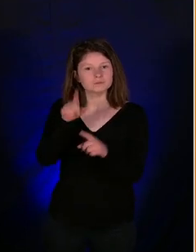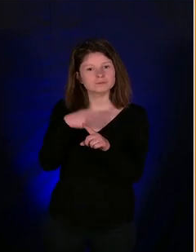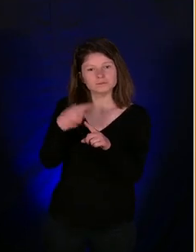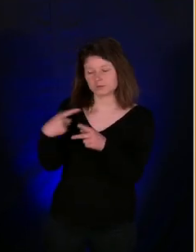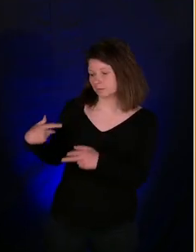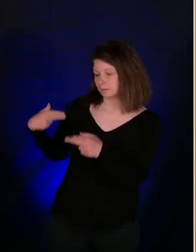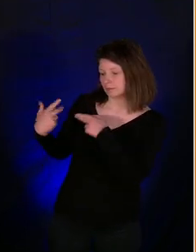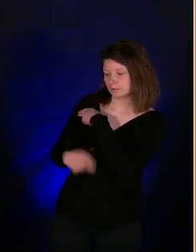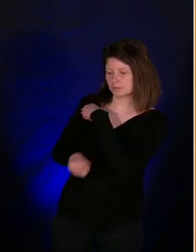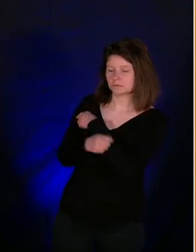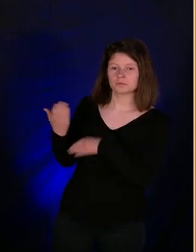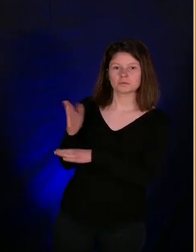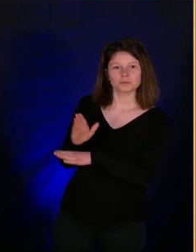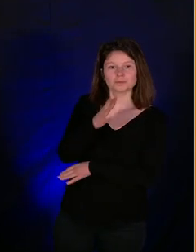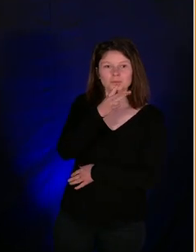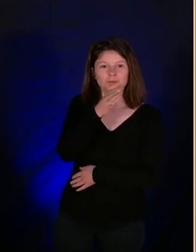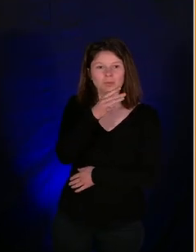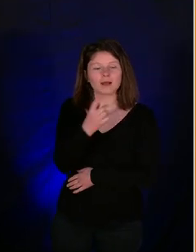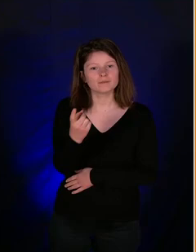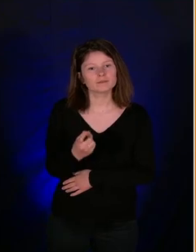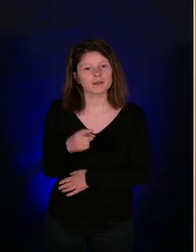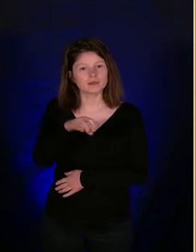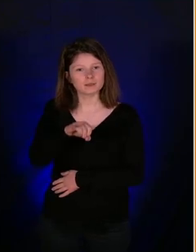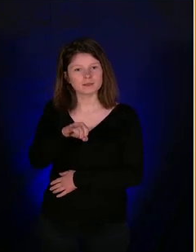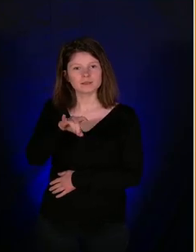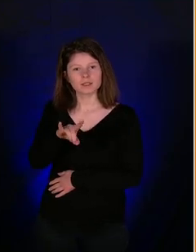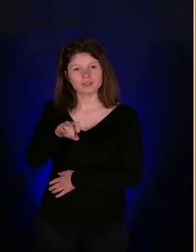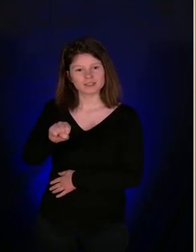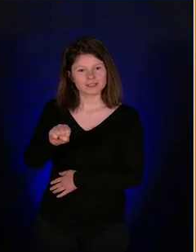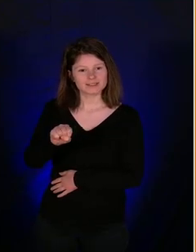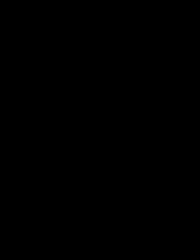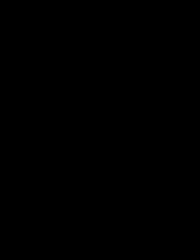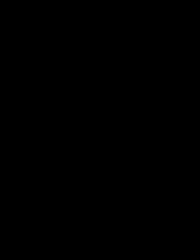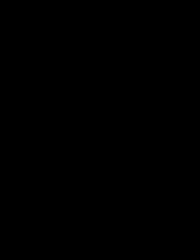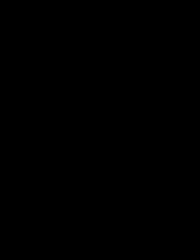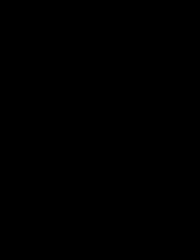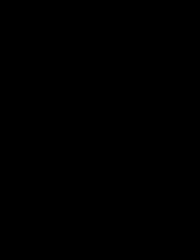l'IHS. Donc, on lance le film de l'IHS. Merci.